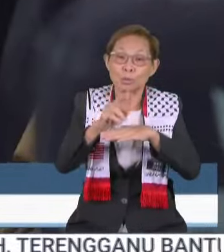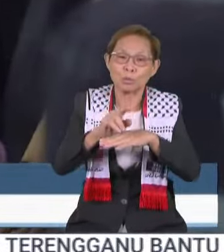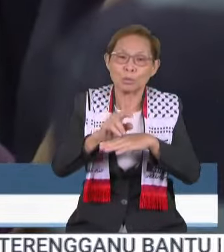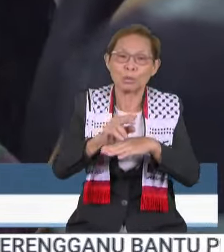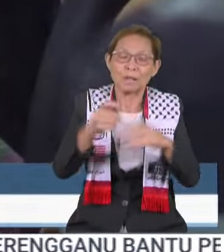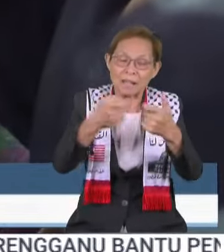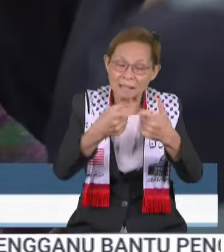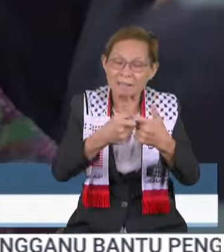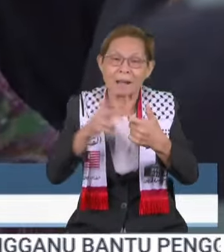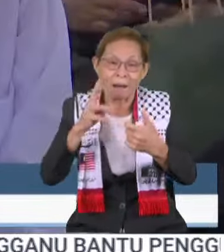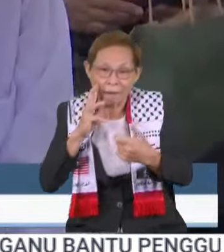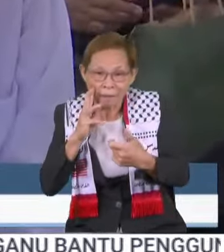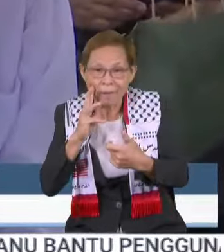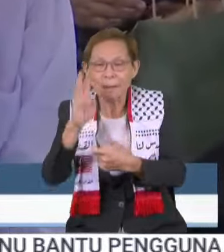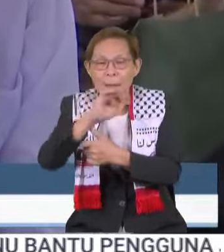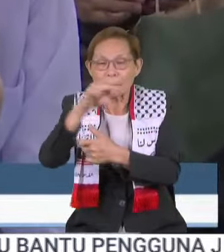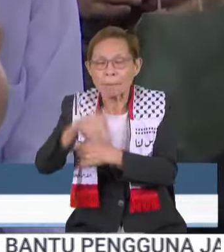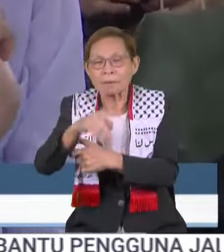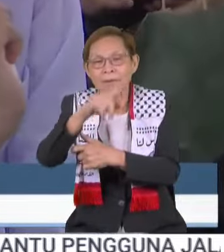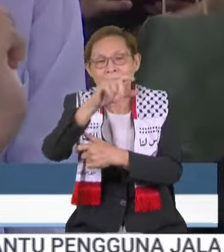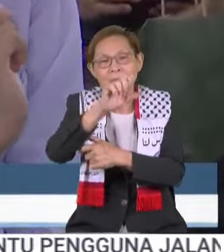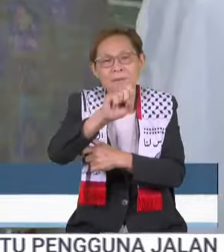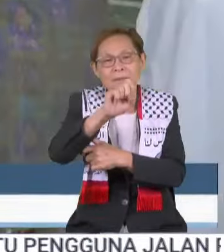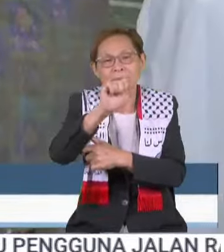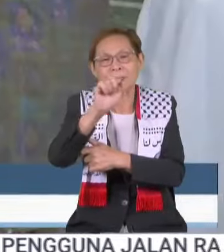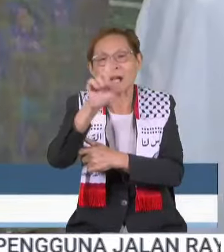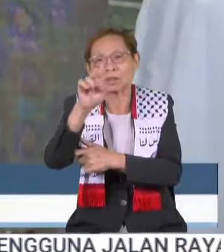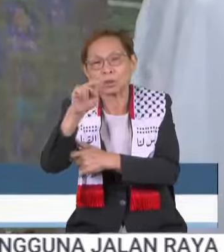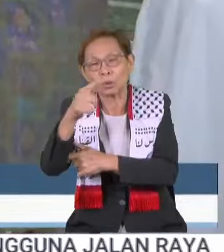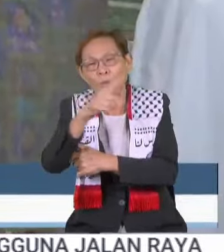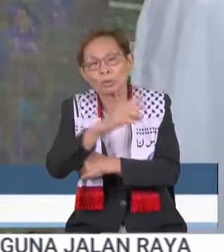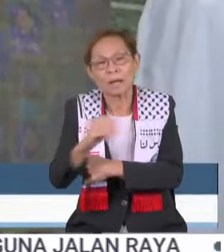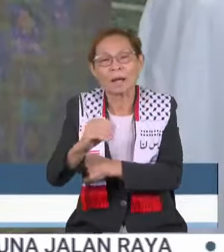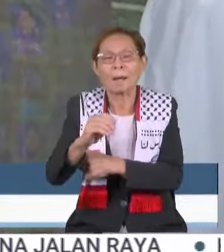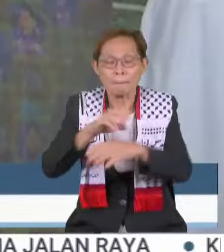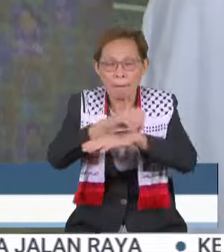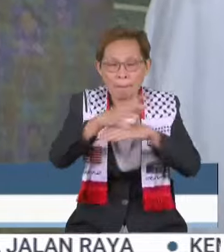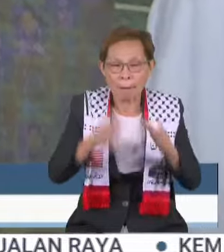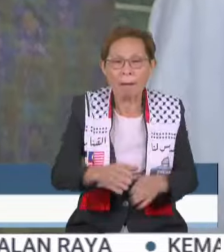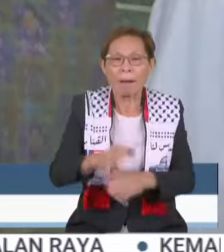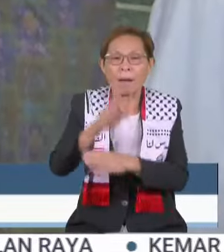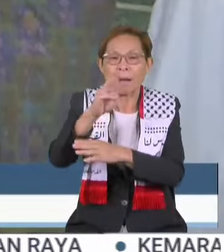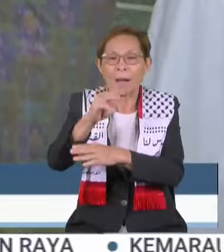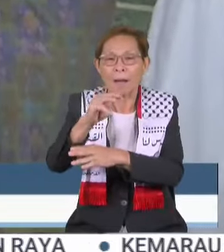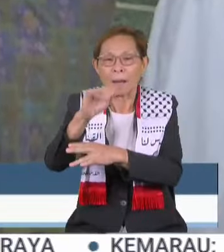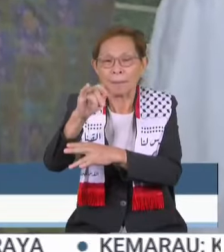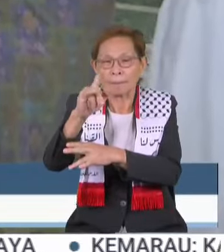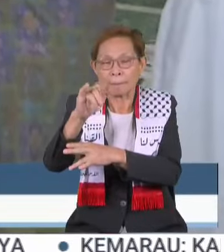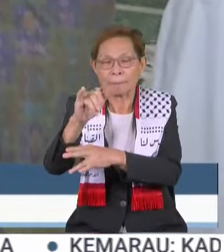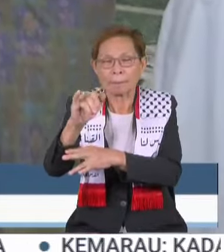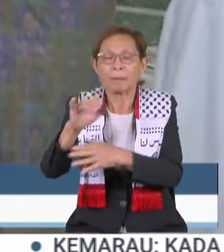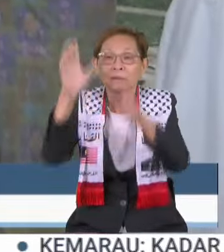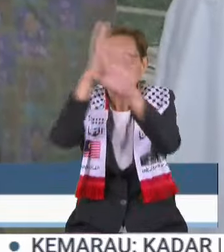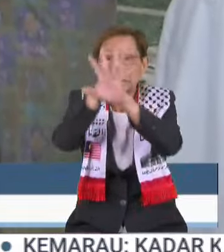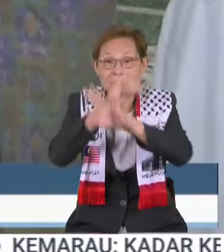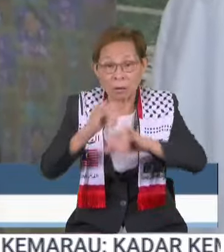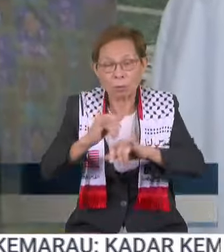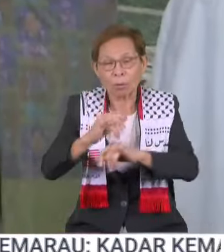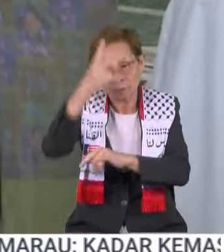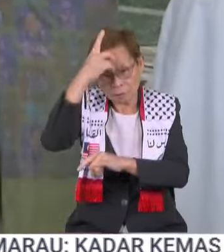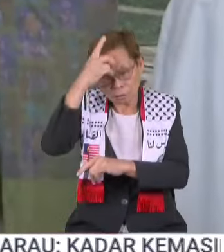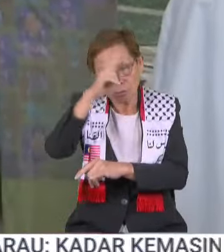Adun Sebuyau, Ahli Parlimen Batang Sadong Rodiah Sapi'i dan Penasihat Kementerian Perdagangan Antarabangsa Industri dan Pelabuhan Sarawak